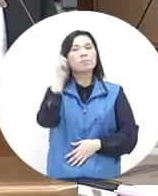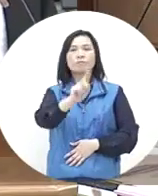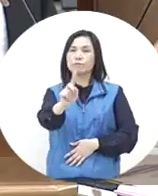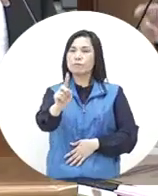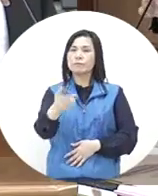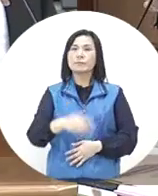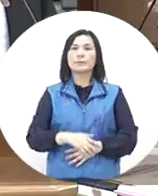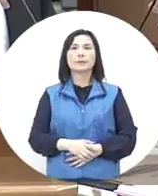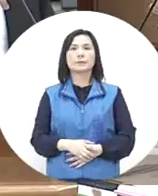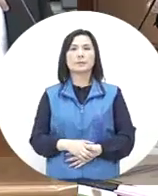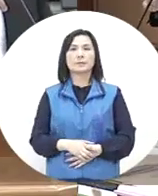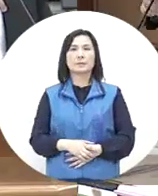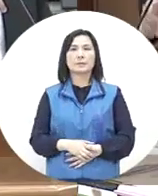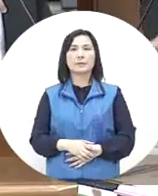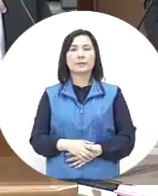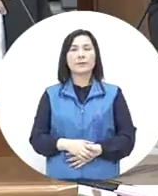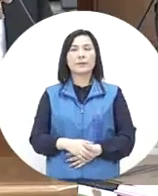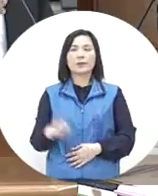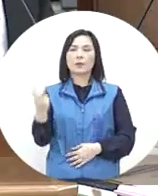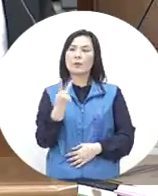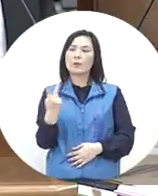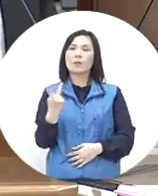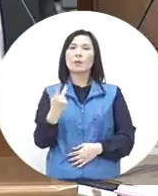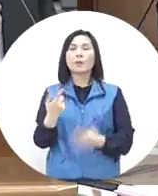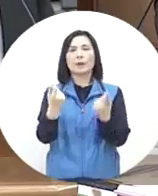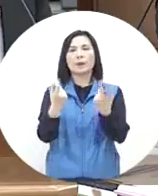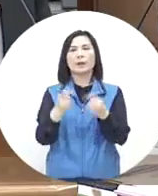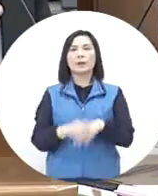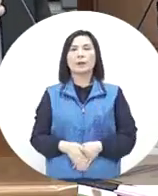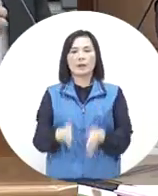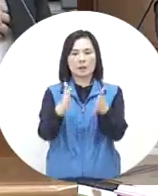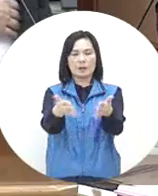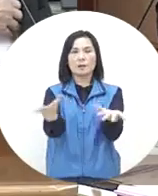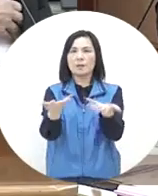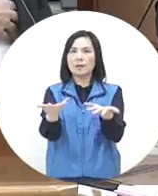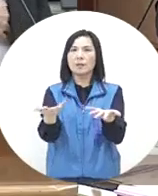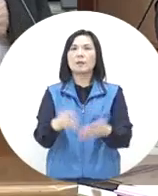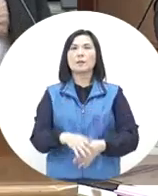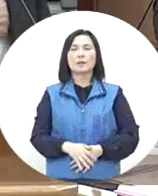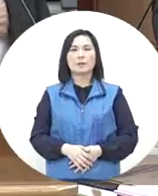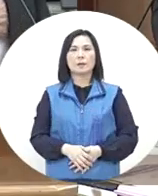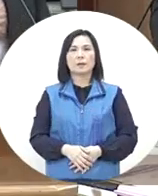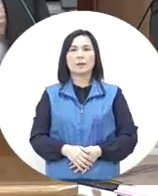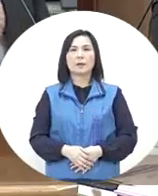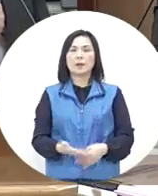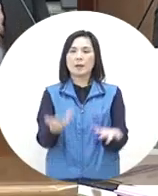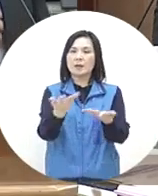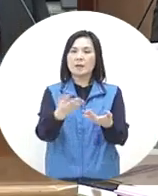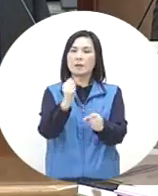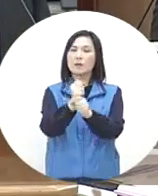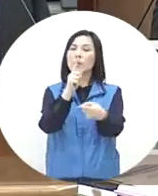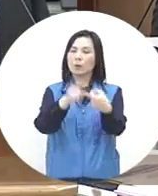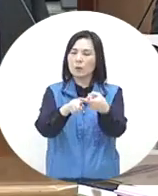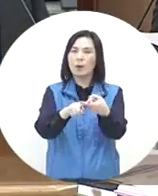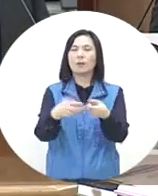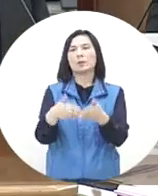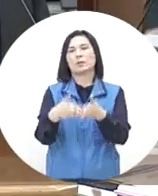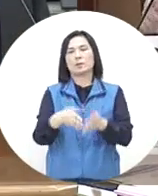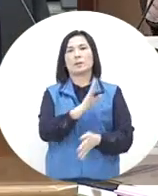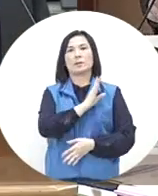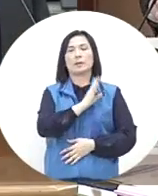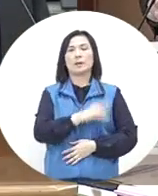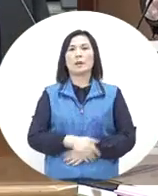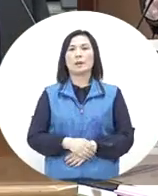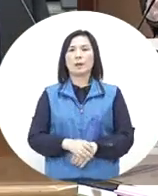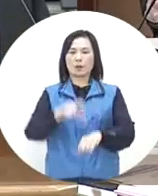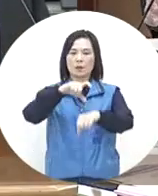样？ 其实我跟柯市长都一样，我们做事情是对事嘛，把事情对了就是最重要的。所以有关环状